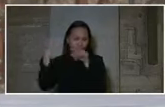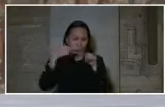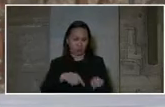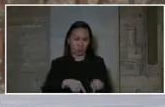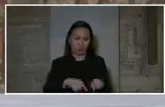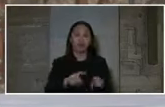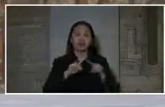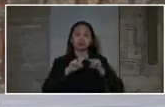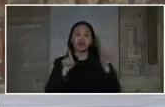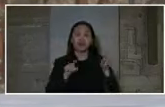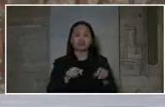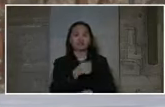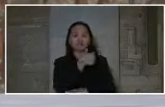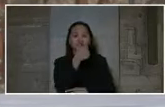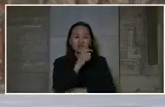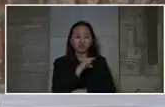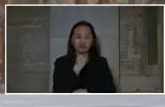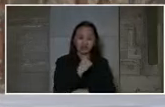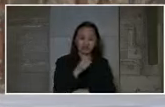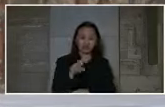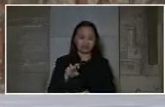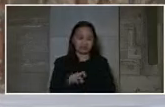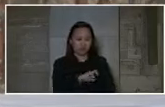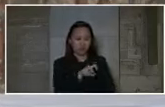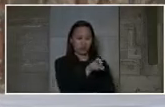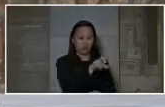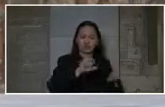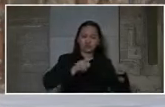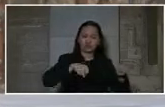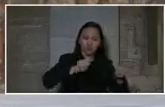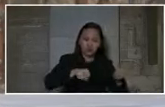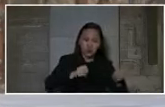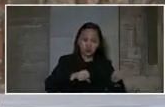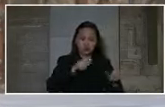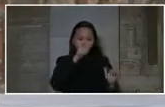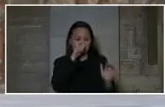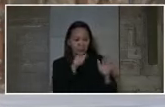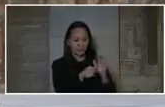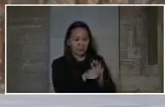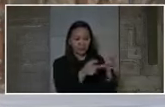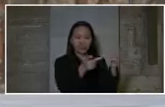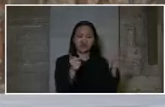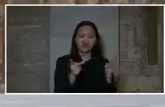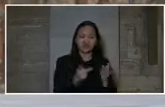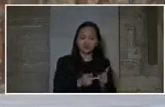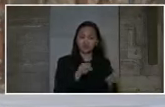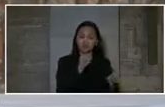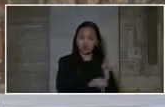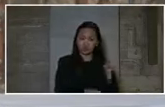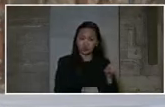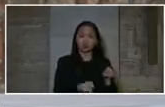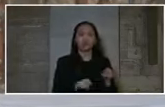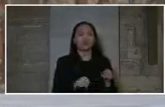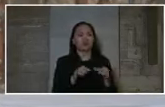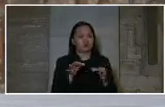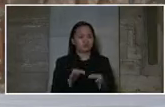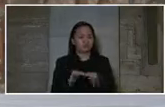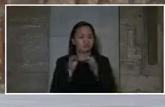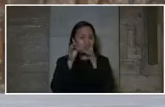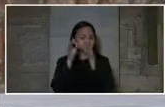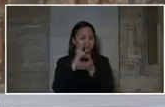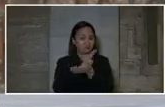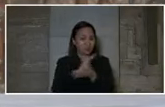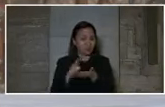pa. Sakay ng kanilang mga motorsiklo sa mga liblib na lugar para magmisa ng simbang gabi at dadatnan mo doon